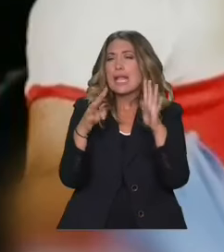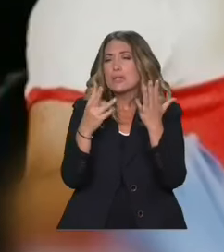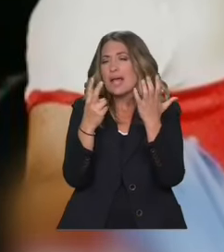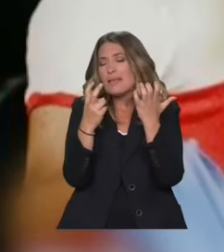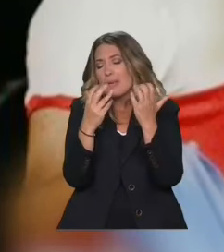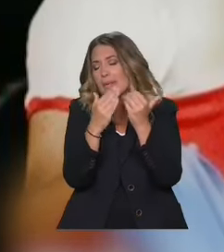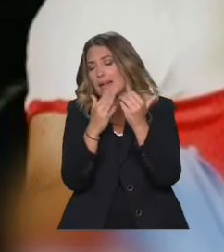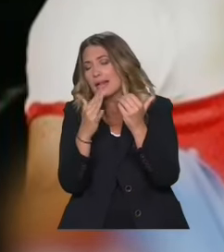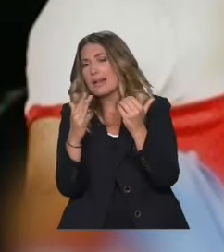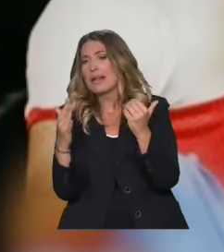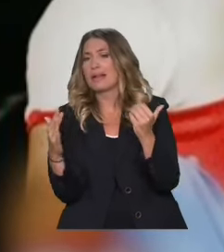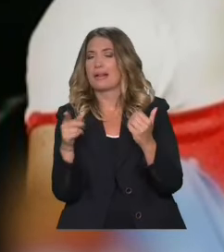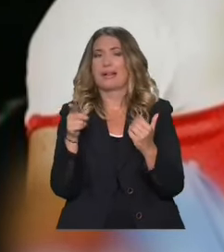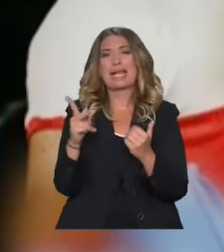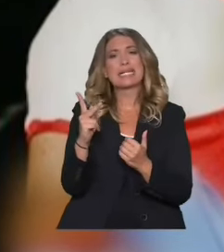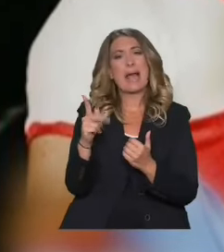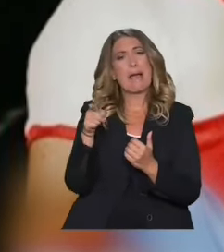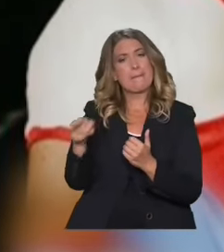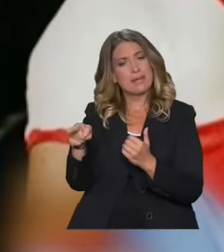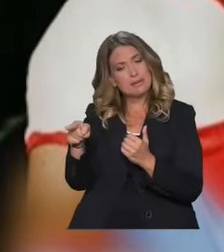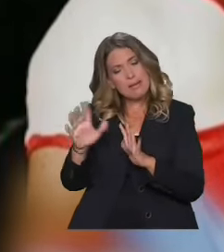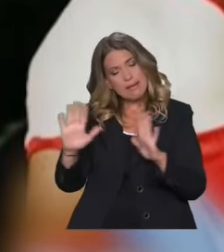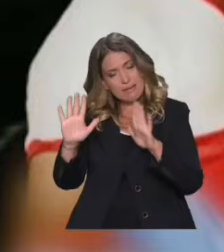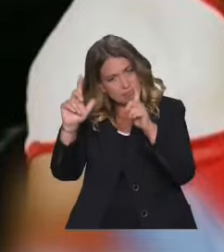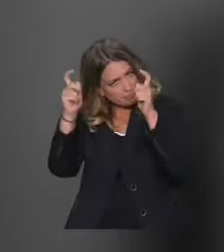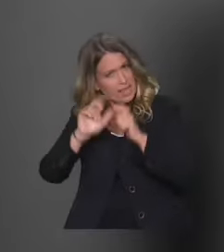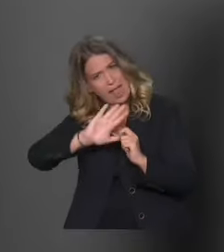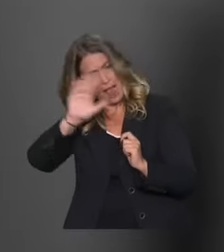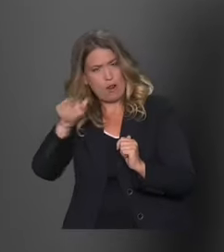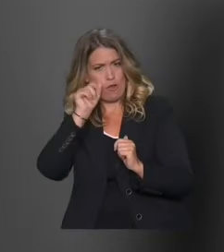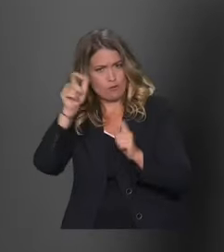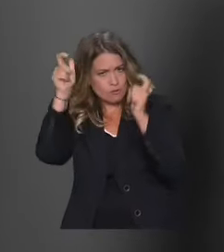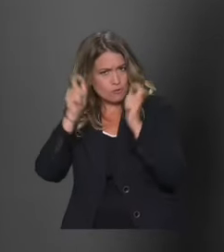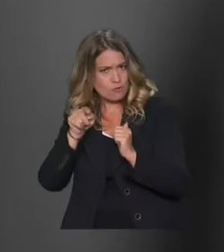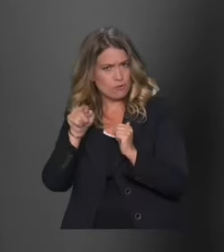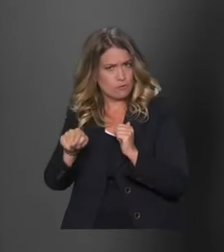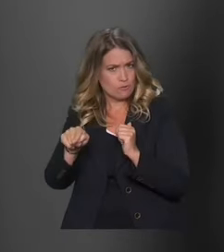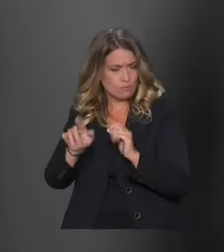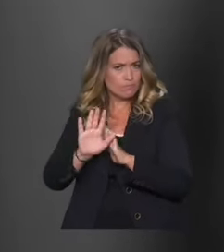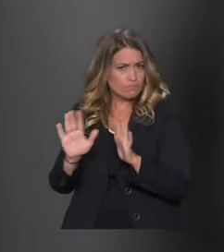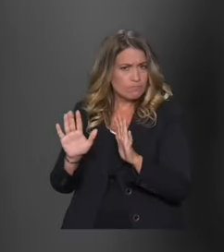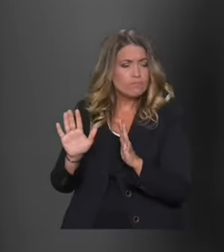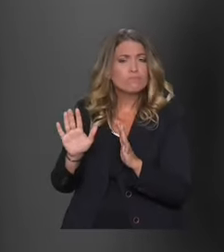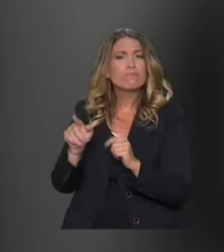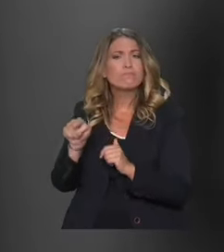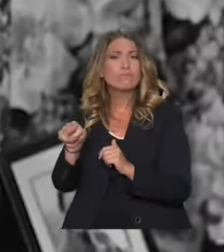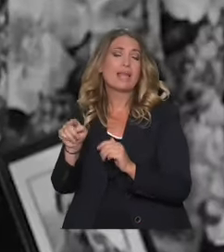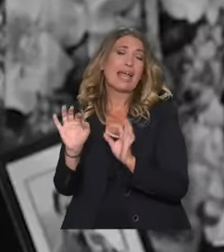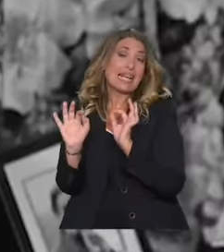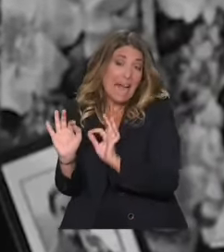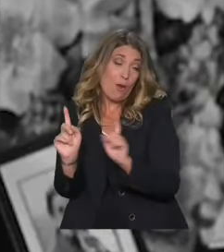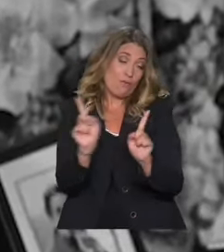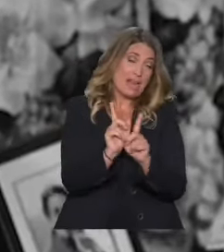Καμίλα απολαμβάνουν έναν έρωτα που όμως δείχνει να έχει ημερομηνία λήξης. Εκείνη δεν πληρεί τις προϋποθέσεις που είχε θέσει η Βασίλισσα Ελισάβετ